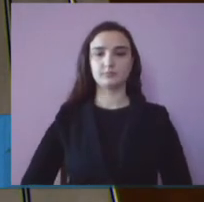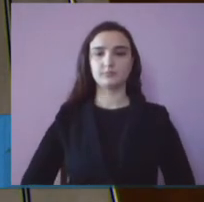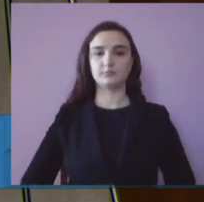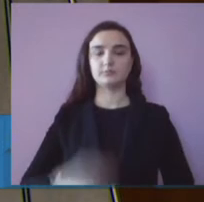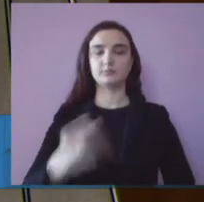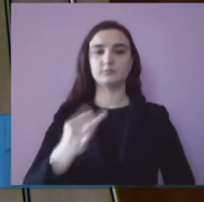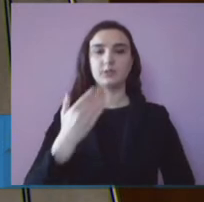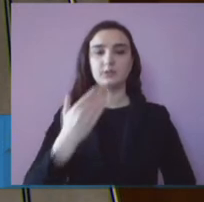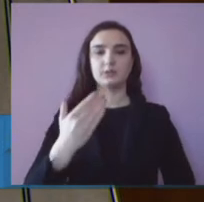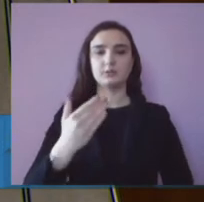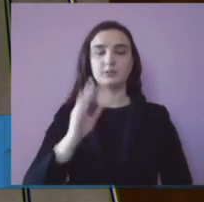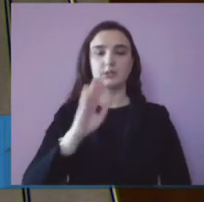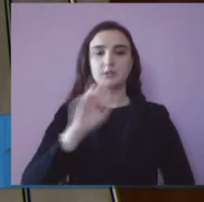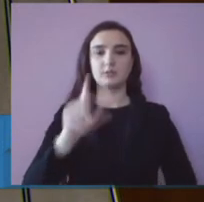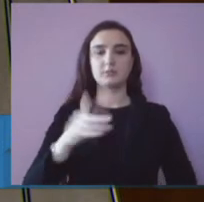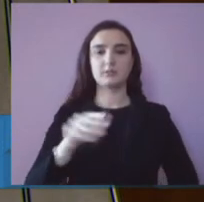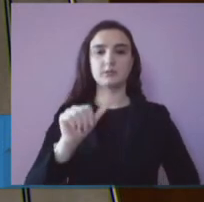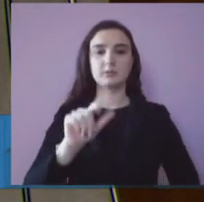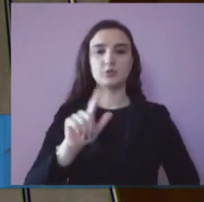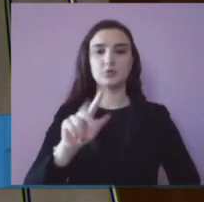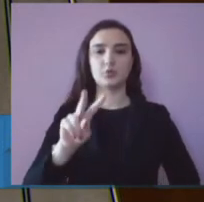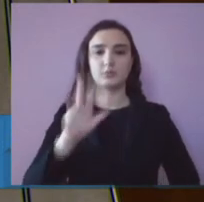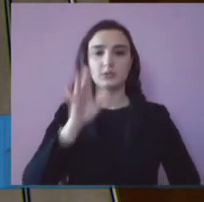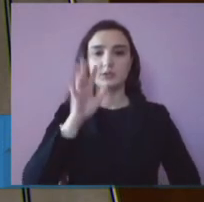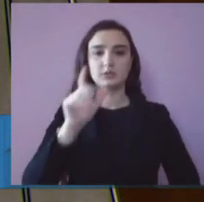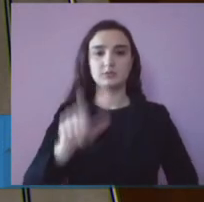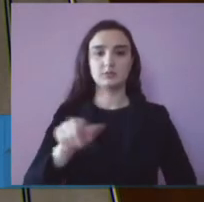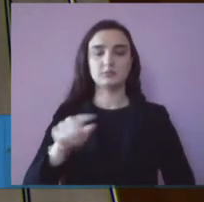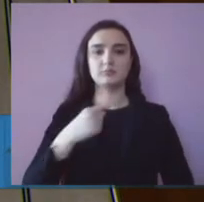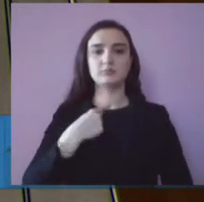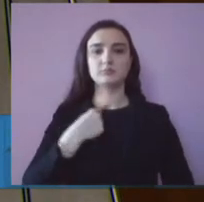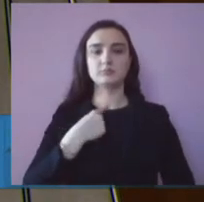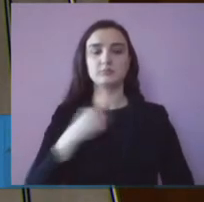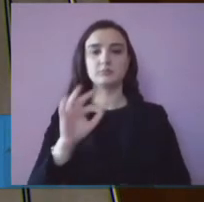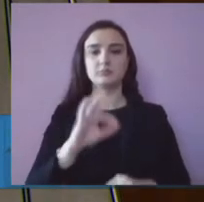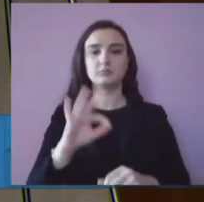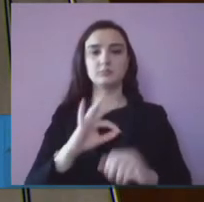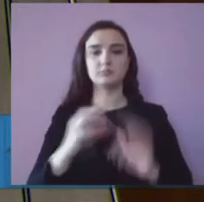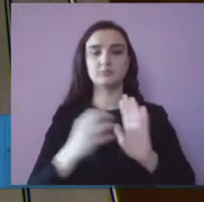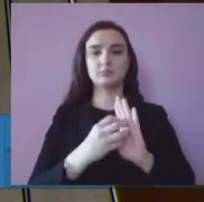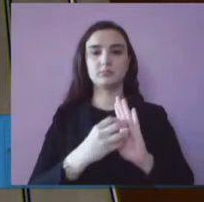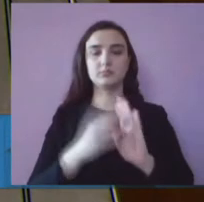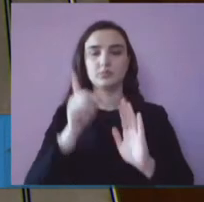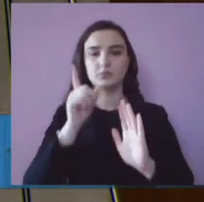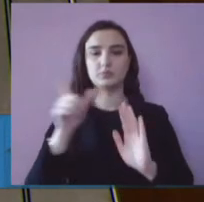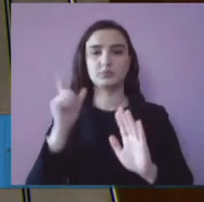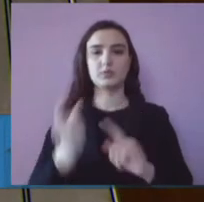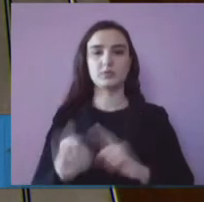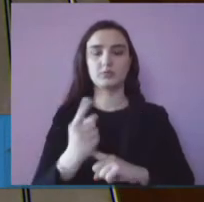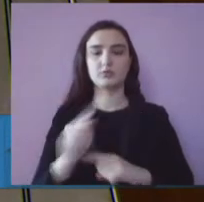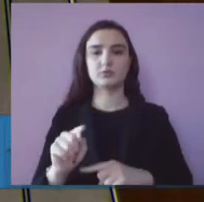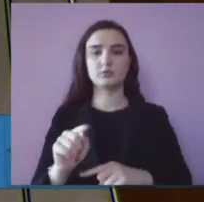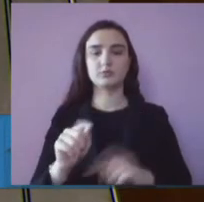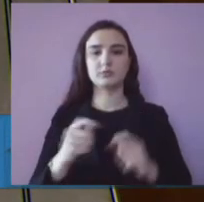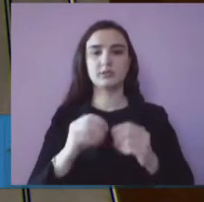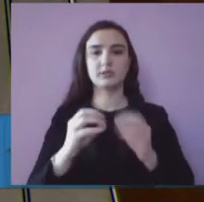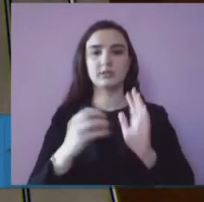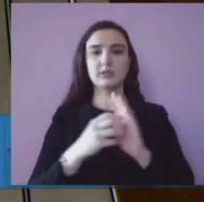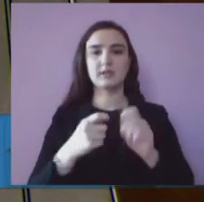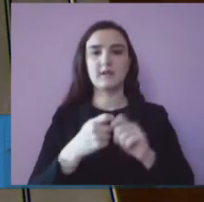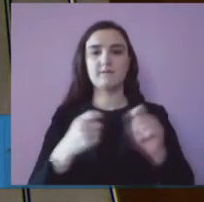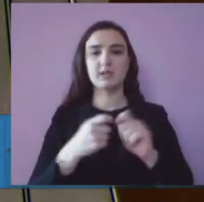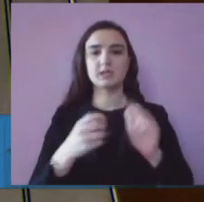მაინტერესებს, დედა მყავს 72 წლის და ფარისებრ ჯირკვალზე 2 წლის უკან აღმოაჩნდა კვანზი. ამ